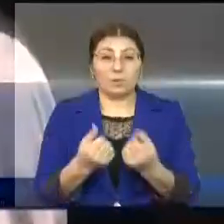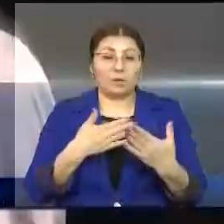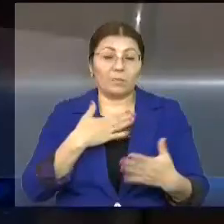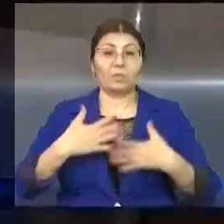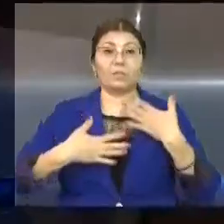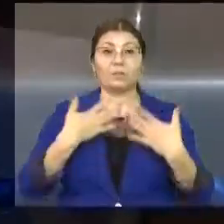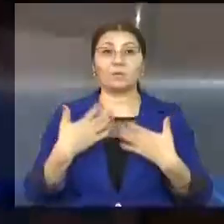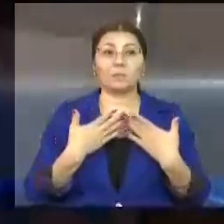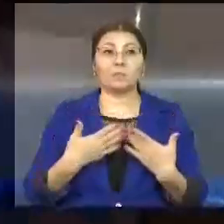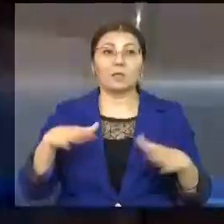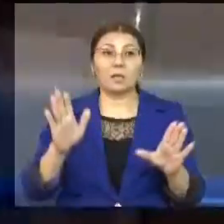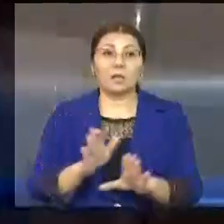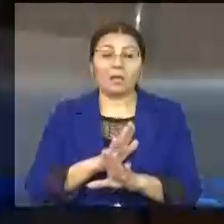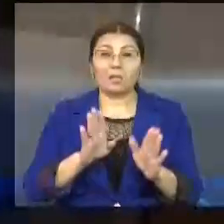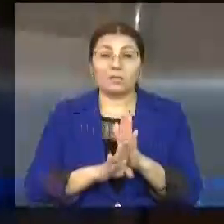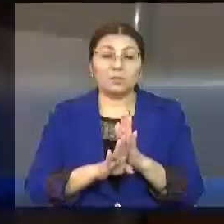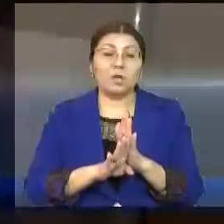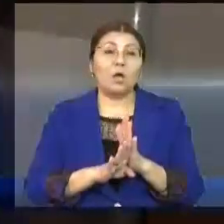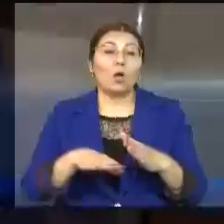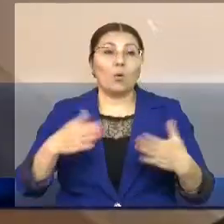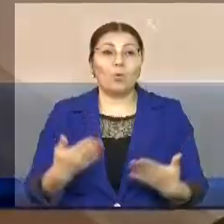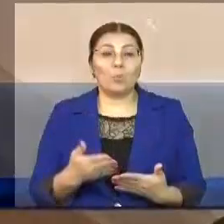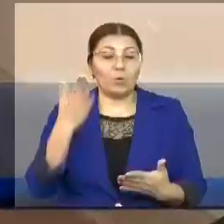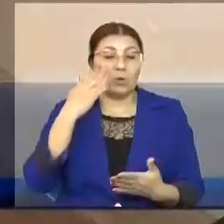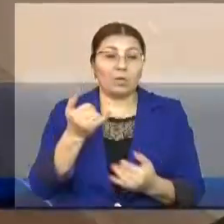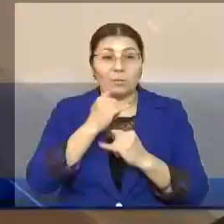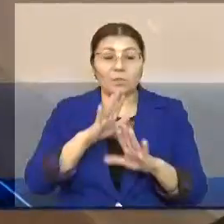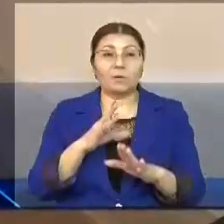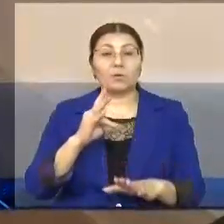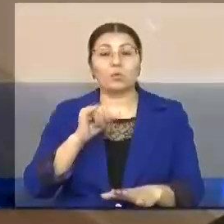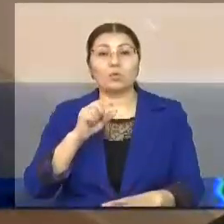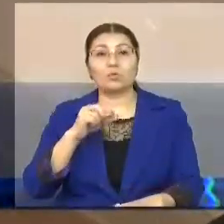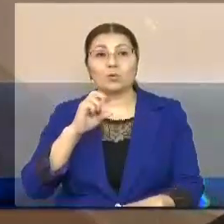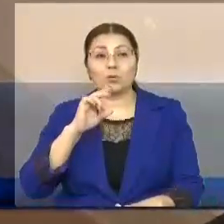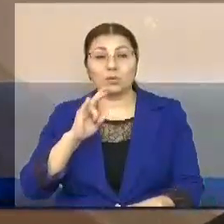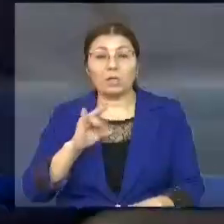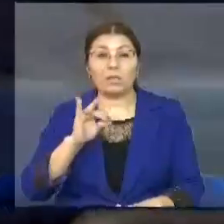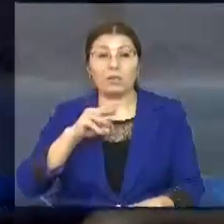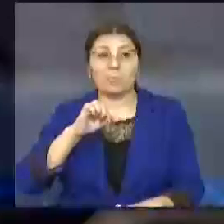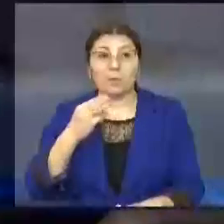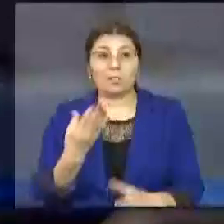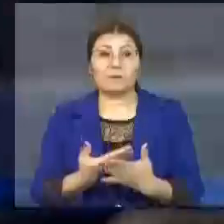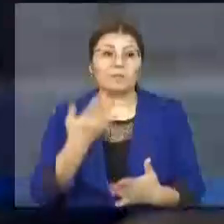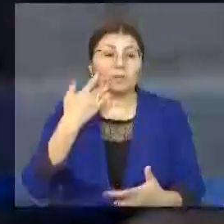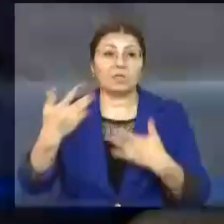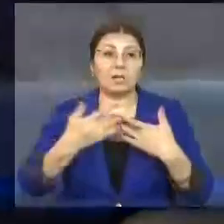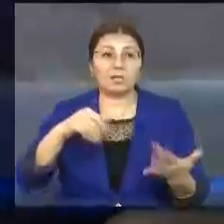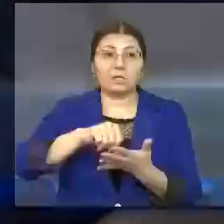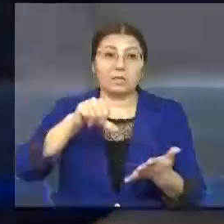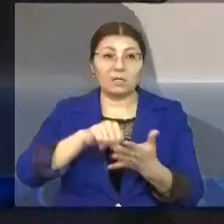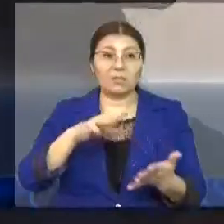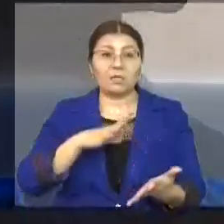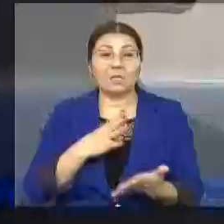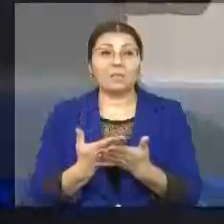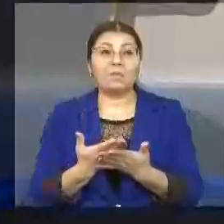шабыттандырады. Әнсіз өмірін елестете алмайтындардың бірі Нұрсұлтан Имашев. Ол мұндай концерттерден қалыс қалмайды. Ән оны